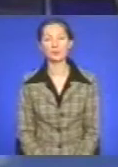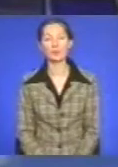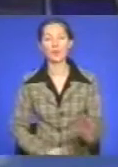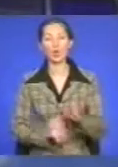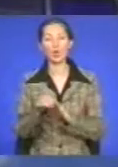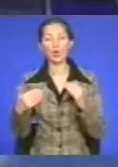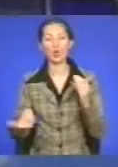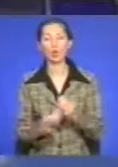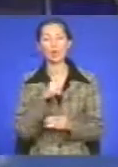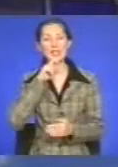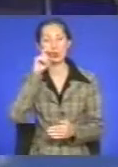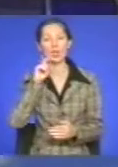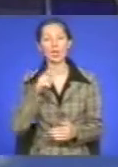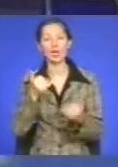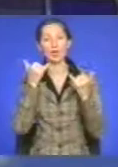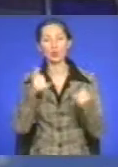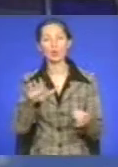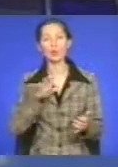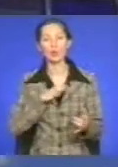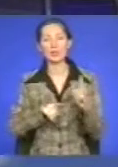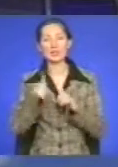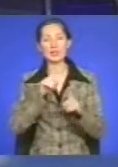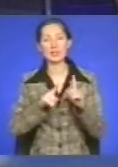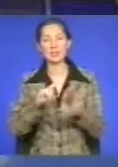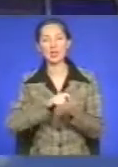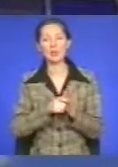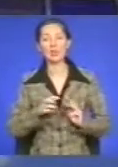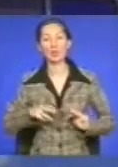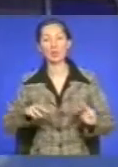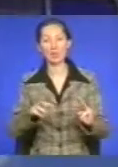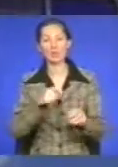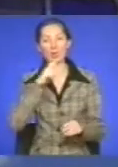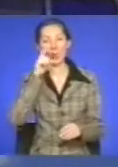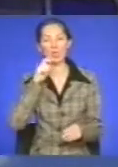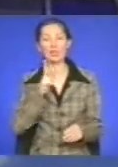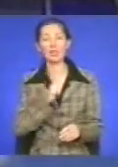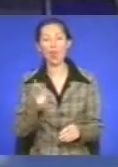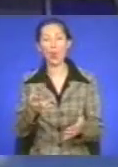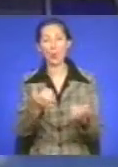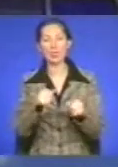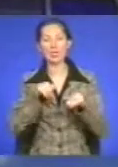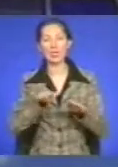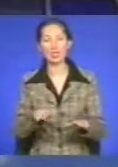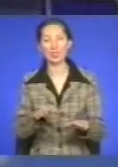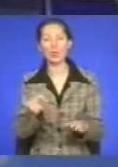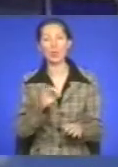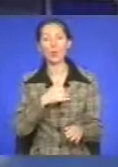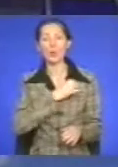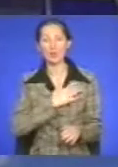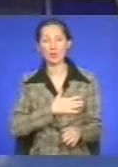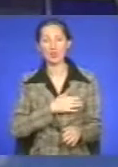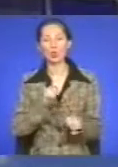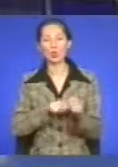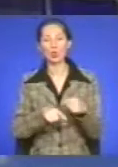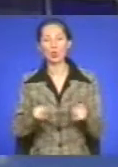Спочатку до новин з України. Сьогодні відбулося засідання Кабінету міністрів України, на якому прийняли рішення про приватизацію